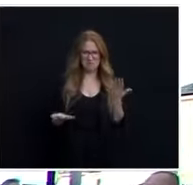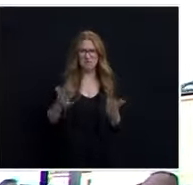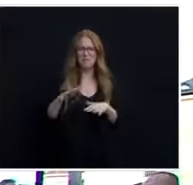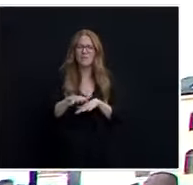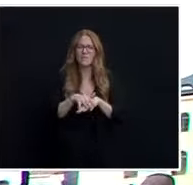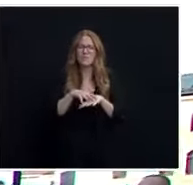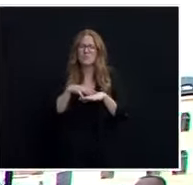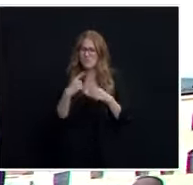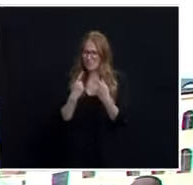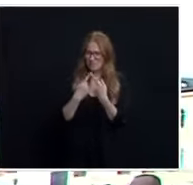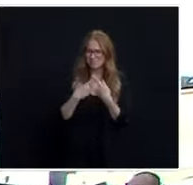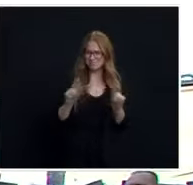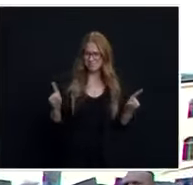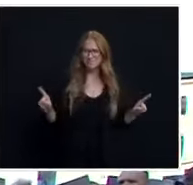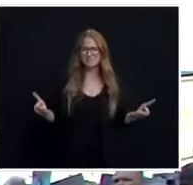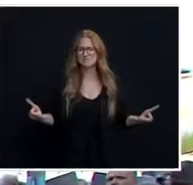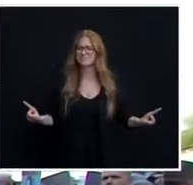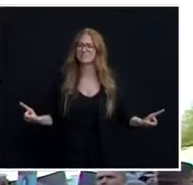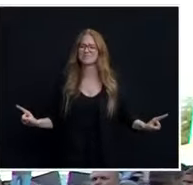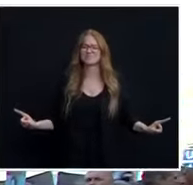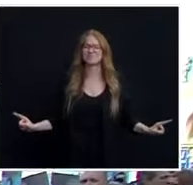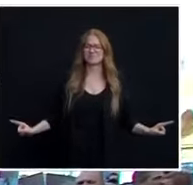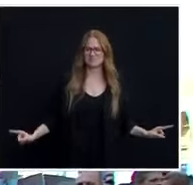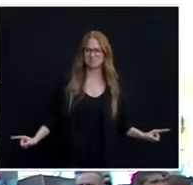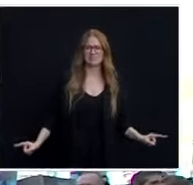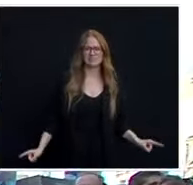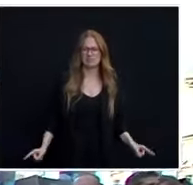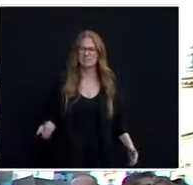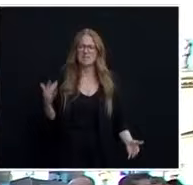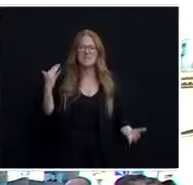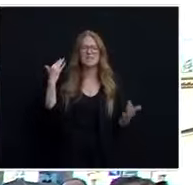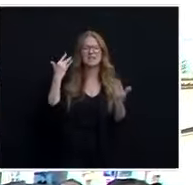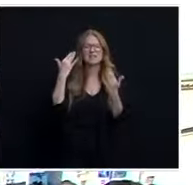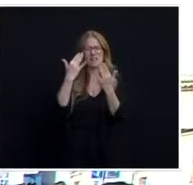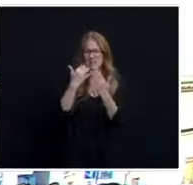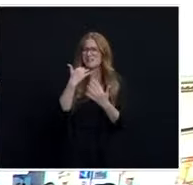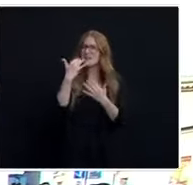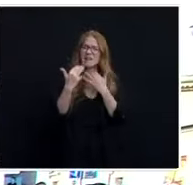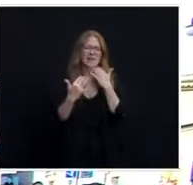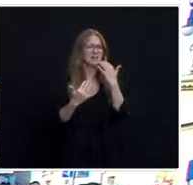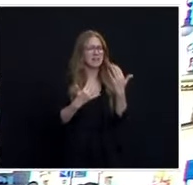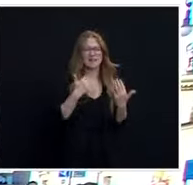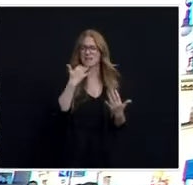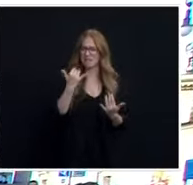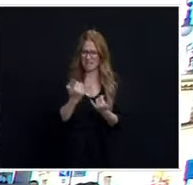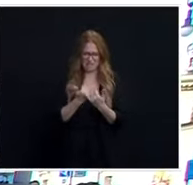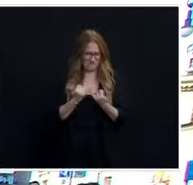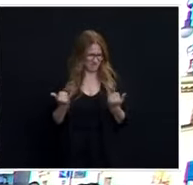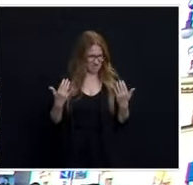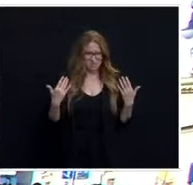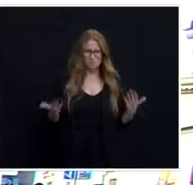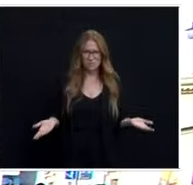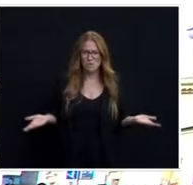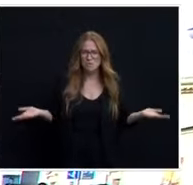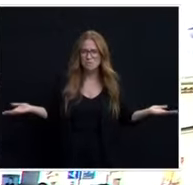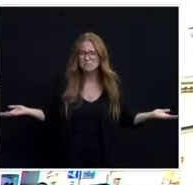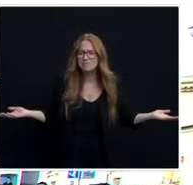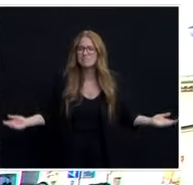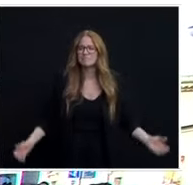das komisch vor und irgendwie auch nicht, dass irgendwann irgendwen verzeiht hat, wie das geht.